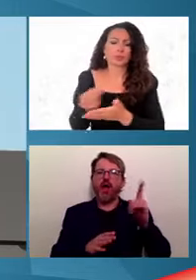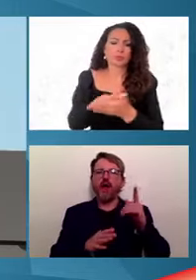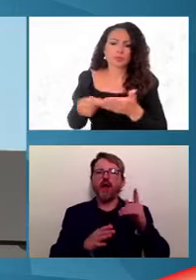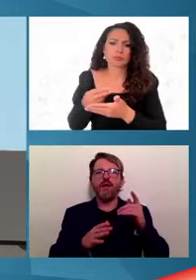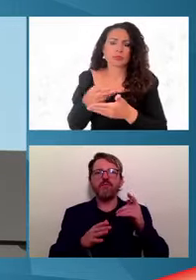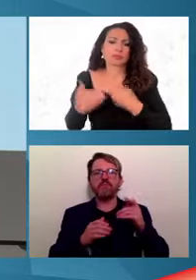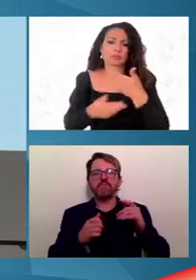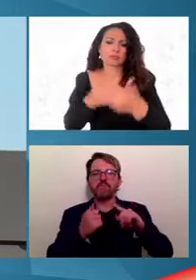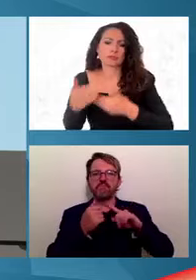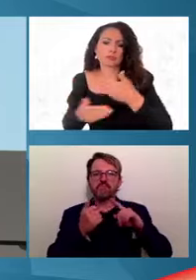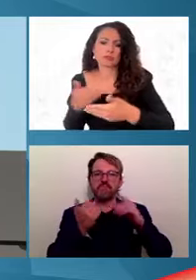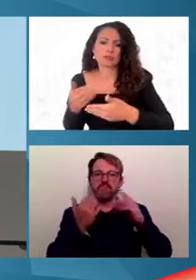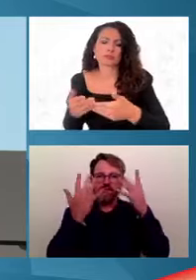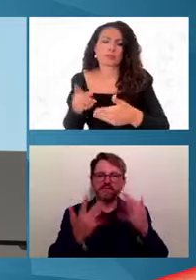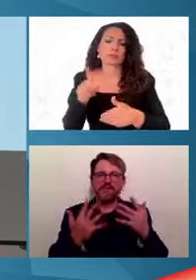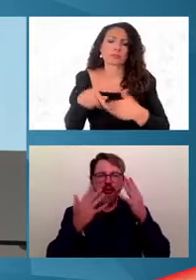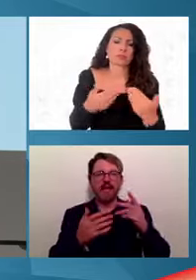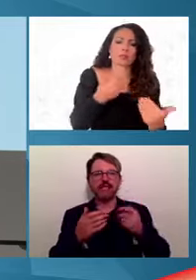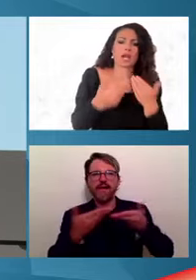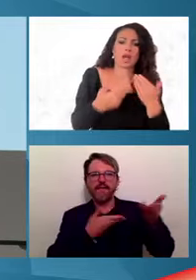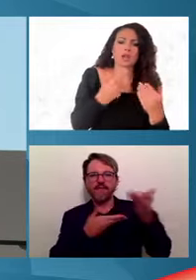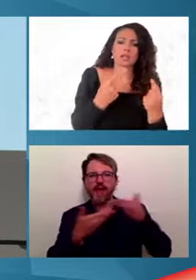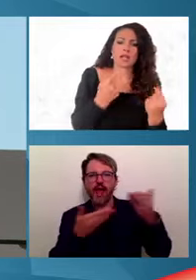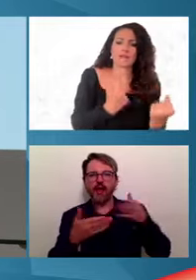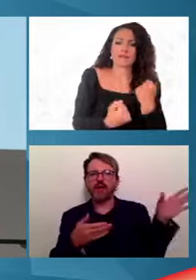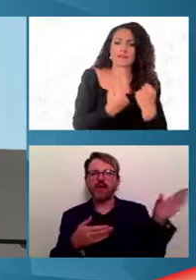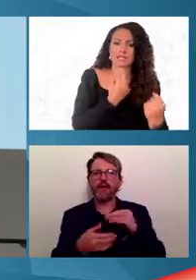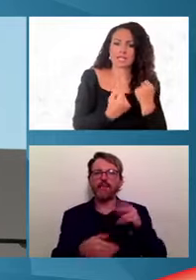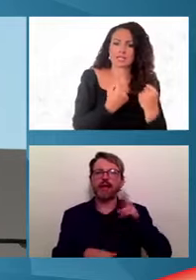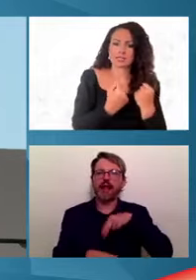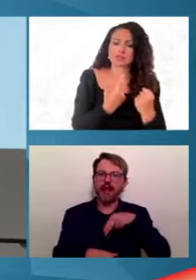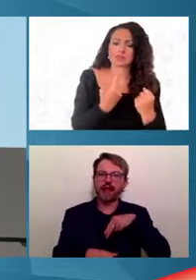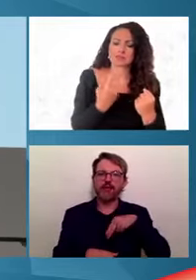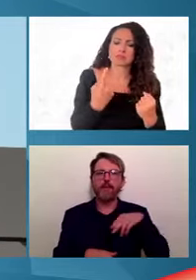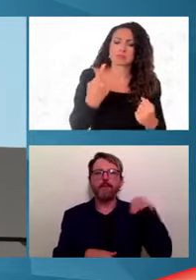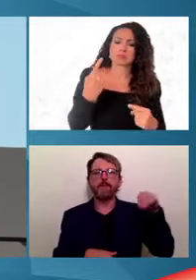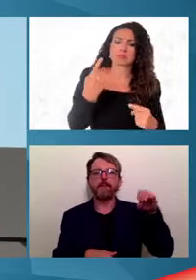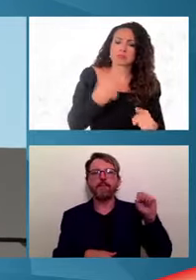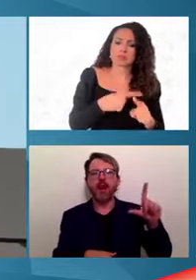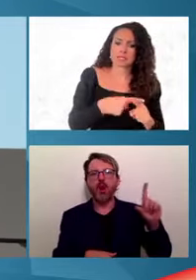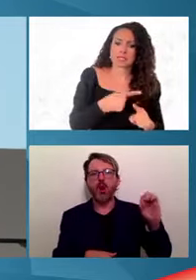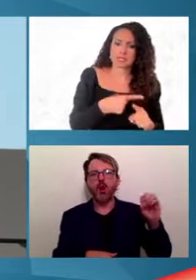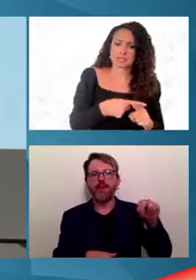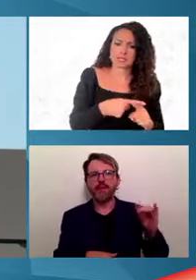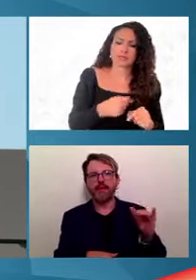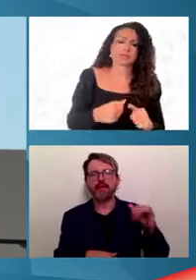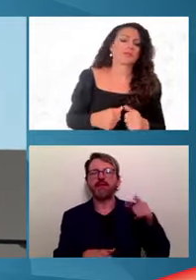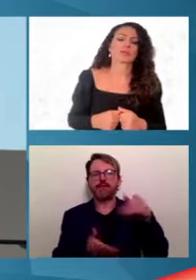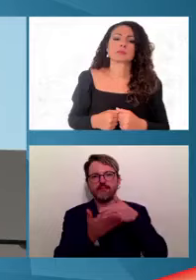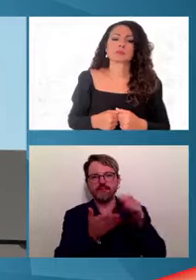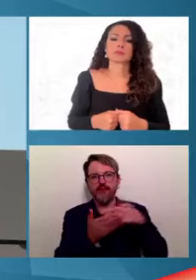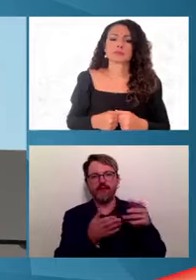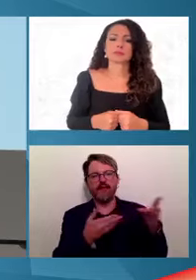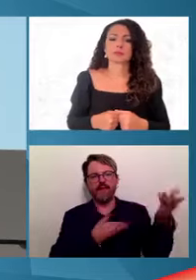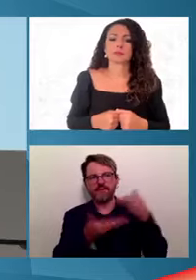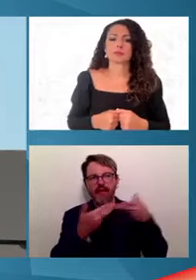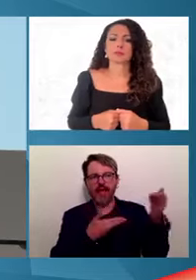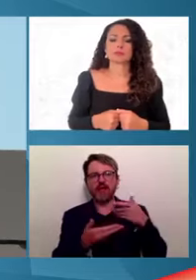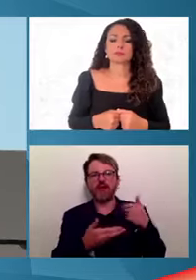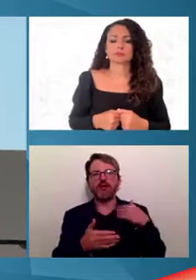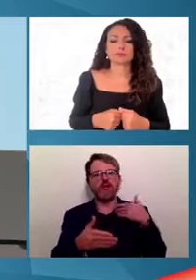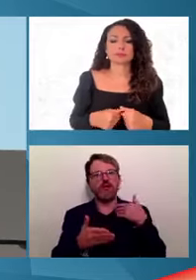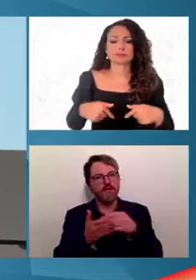gebracht. Wir verhandeln gerade jetzt die Wiederherstellung der Autonomie mit der Regierung Meloni. Also hier geht es weiter, damit das klar ist. Wir haben zu